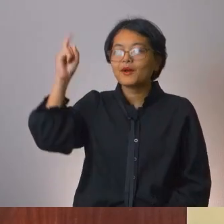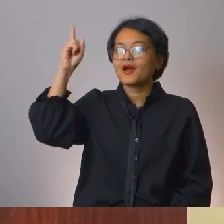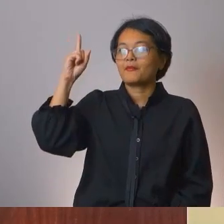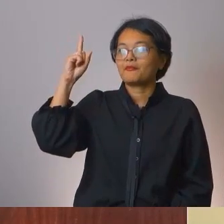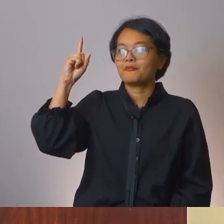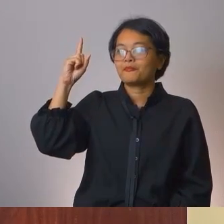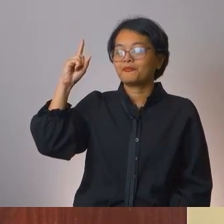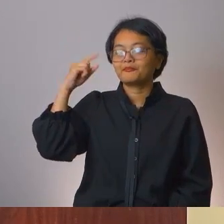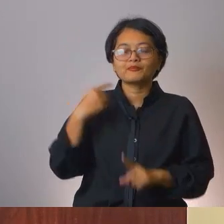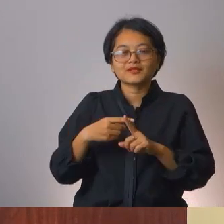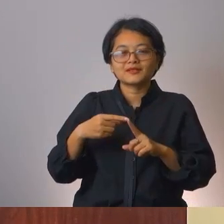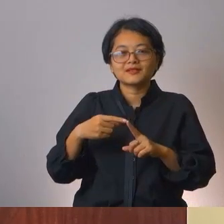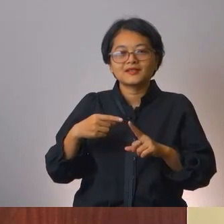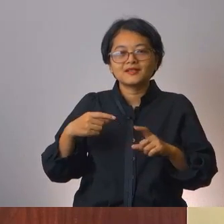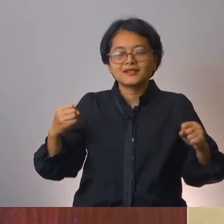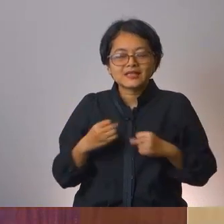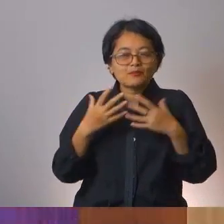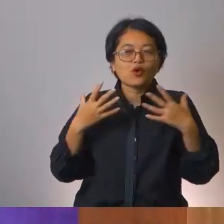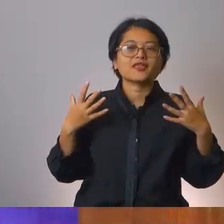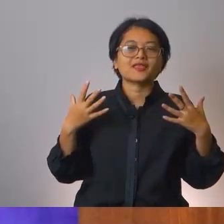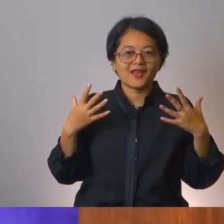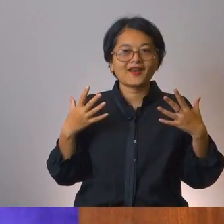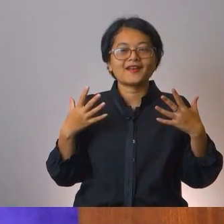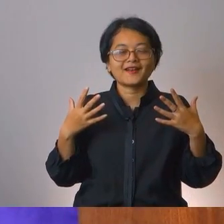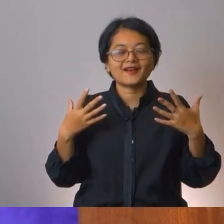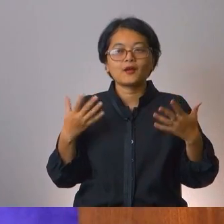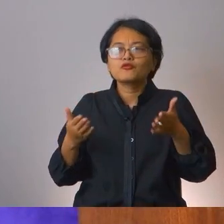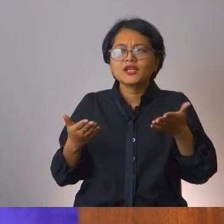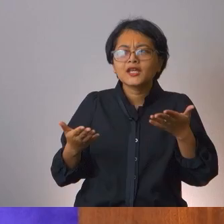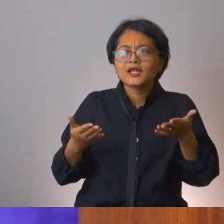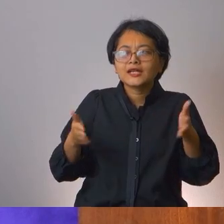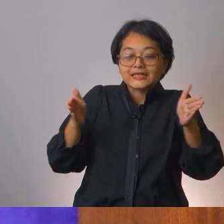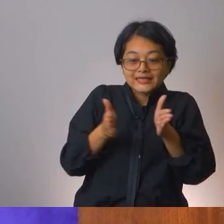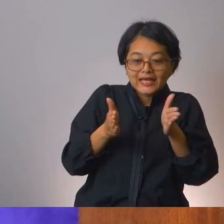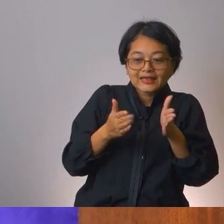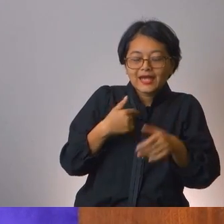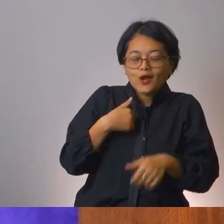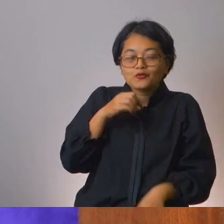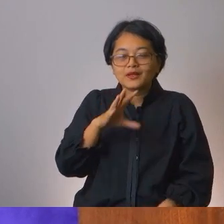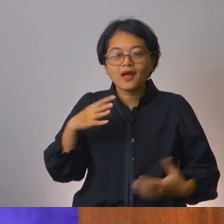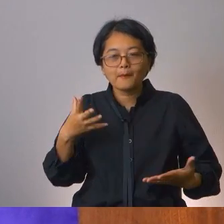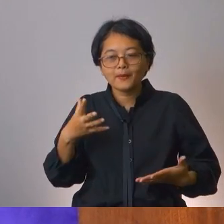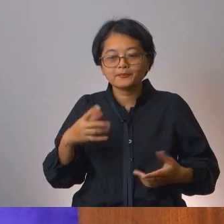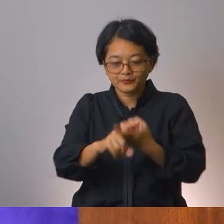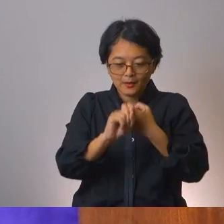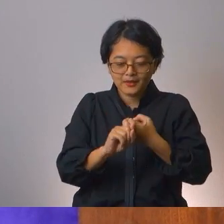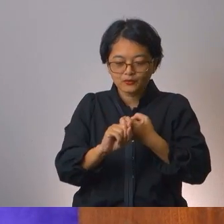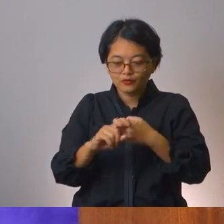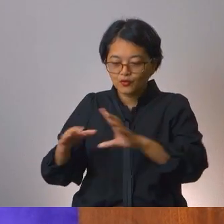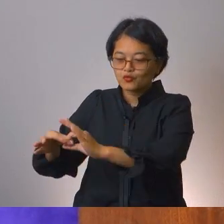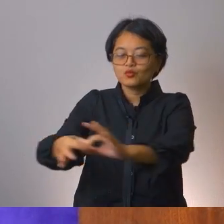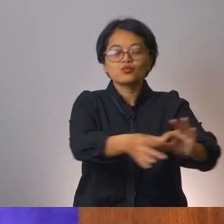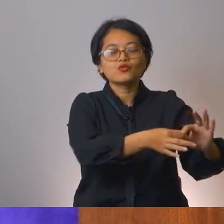mau katakan bahwa persahabatan itu adalah sebuah relasional. Lantas seperti apa sahabat itu?